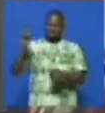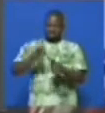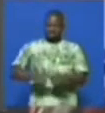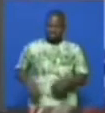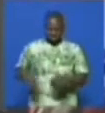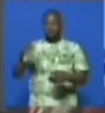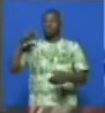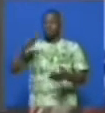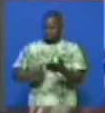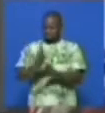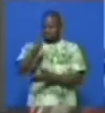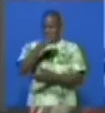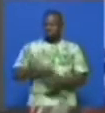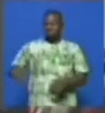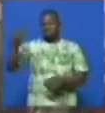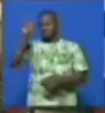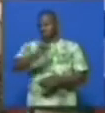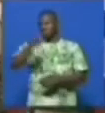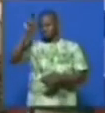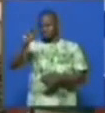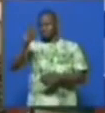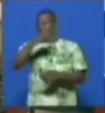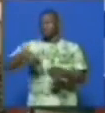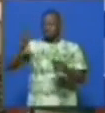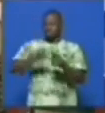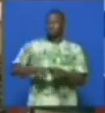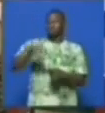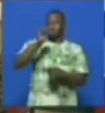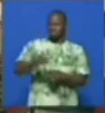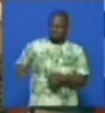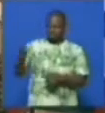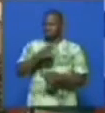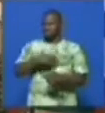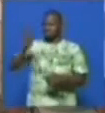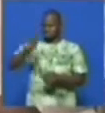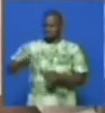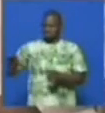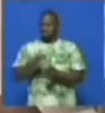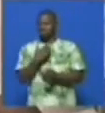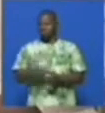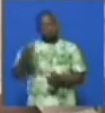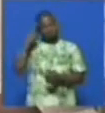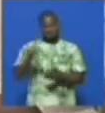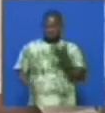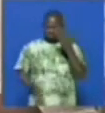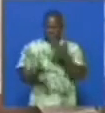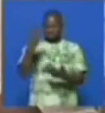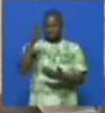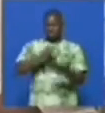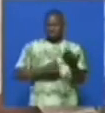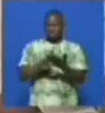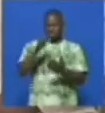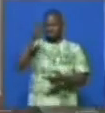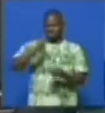Ouagadougou. D'autres sont inscrits à Bobo-Dioulasso. Leur présence est facilitée grâce à un partenariat qui existe